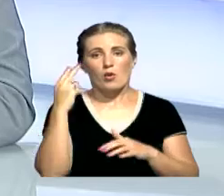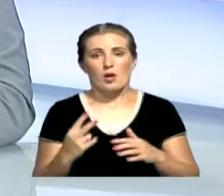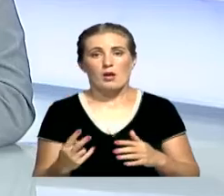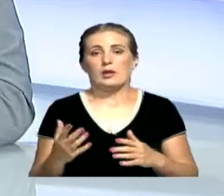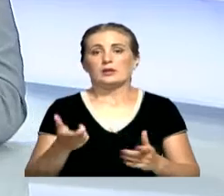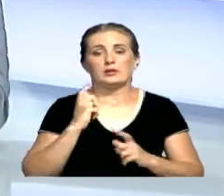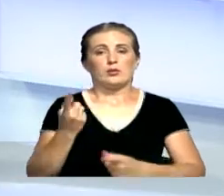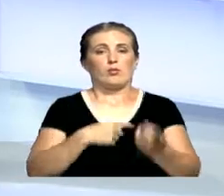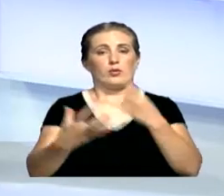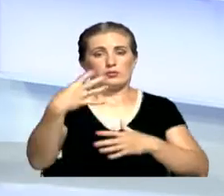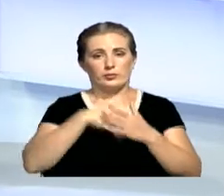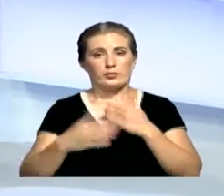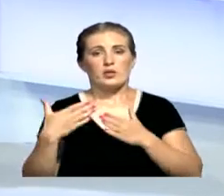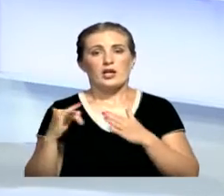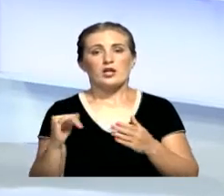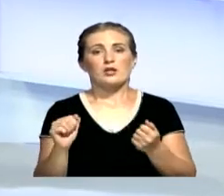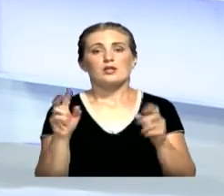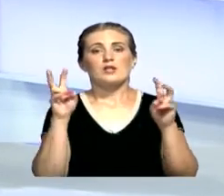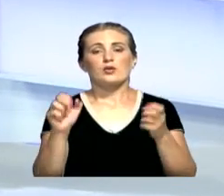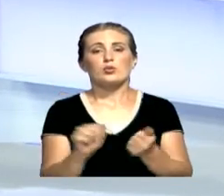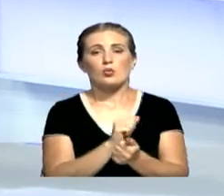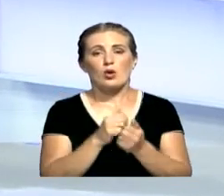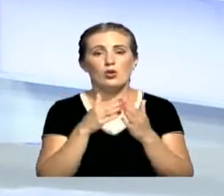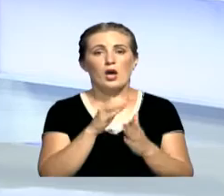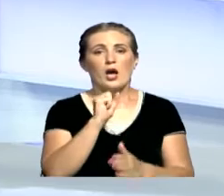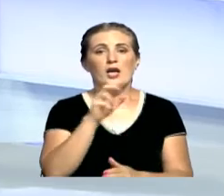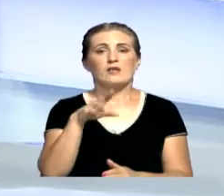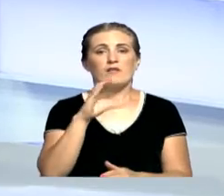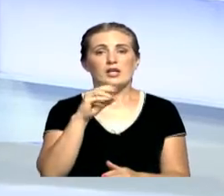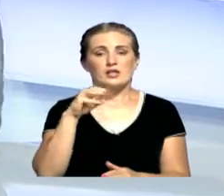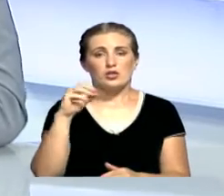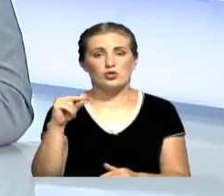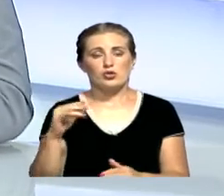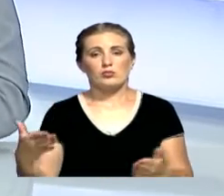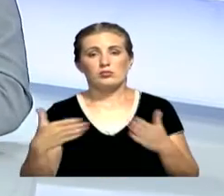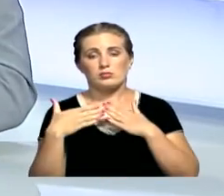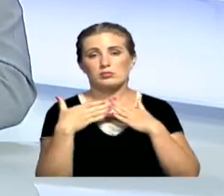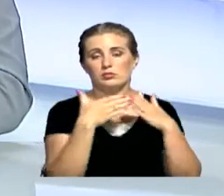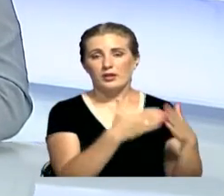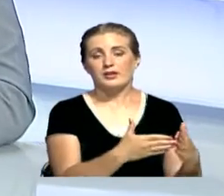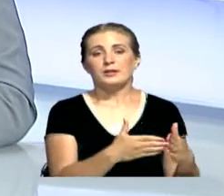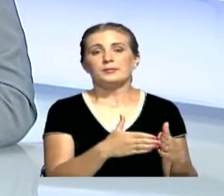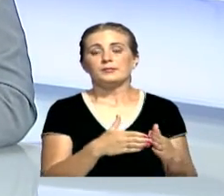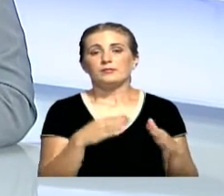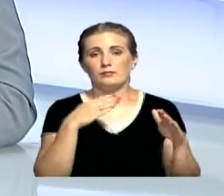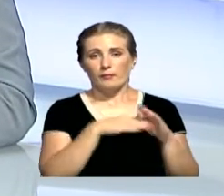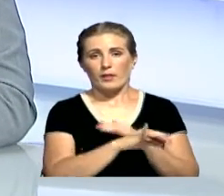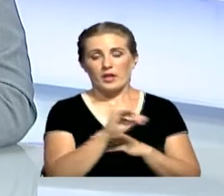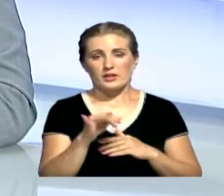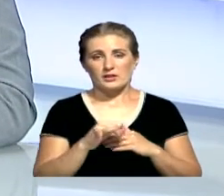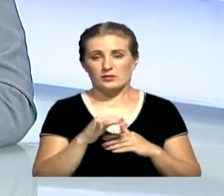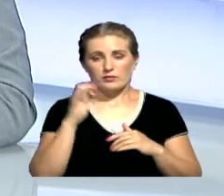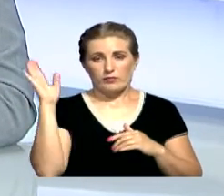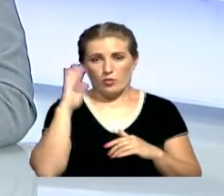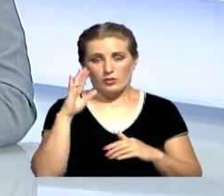контейнеры и вот этот собственно сухогруз он назывался advantech он в общем то ушел из территориальных вод